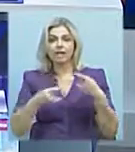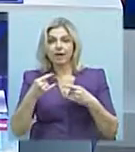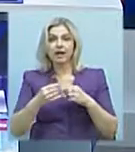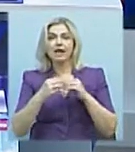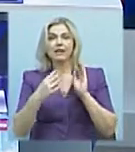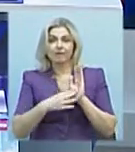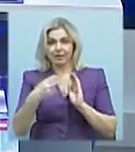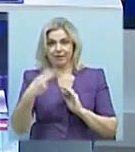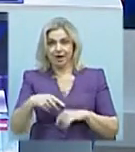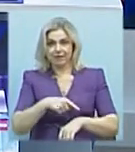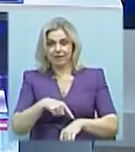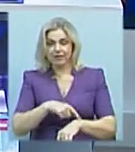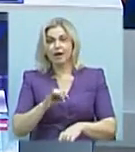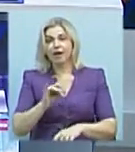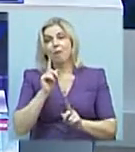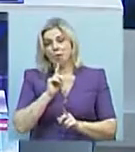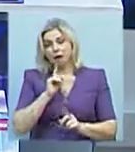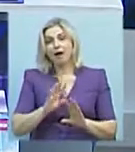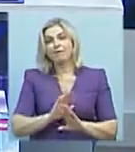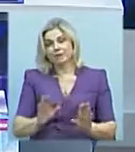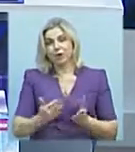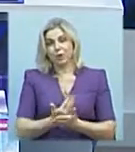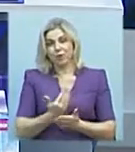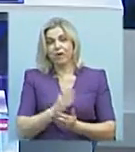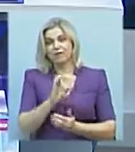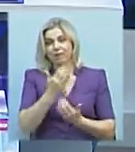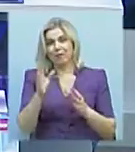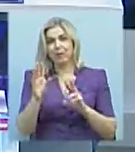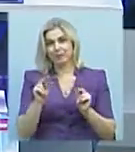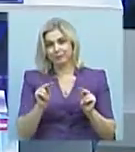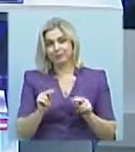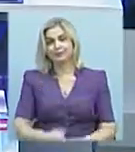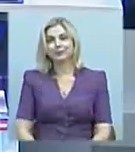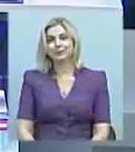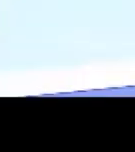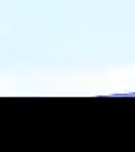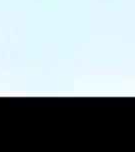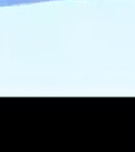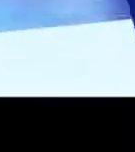19:20. І поки це все, я з вами прощаюся, бажаю всього найкращого.